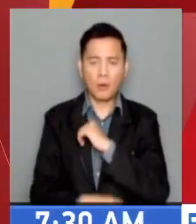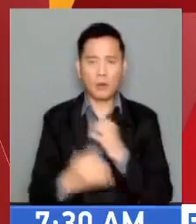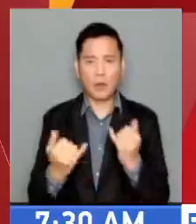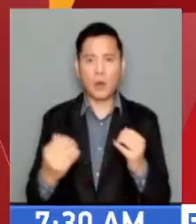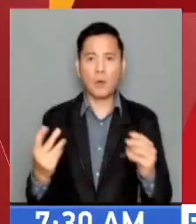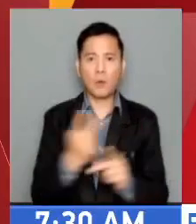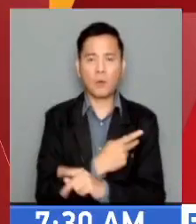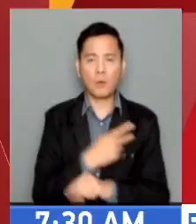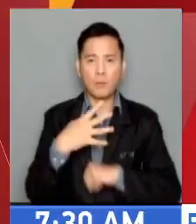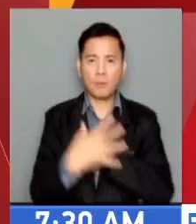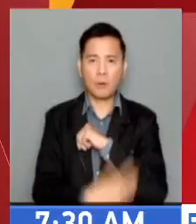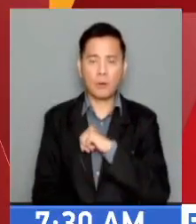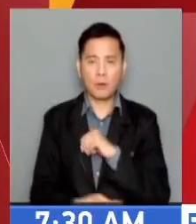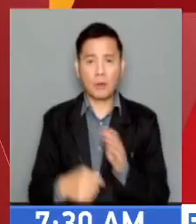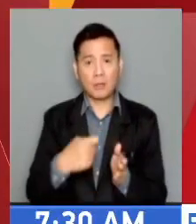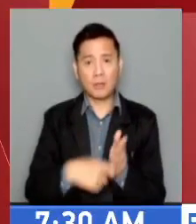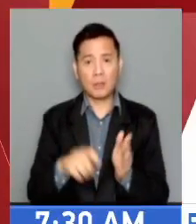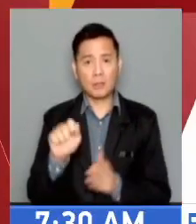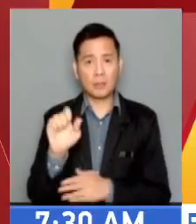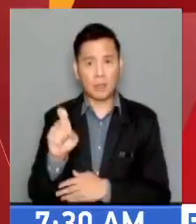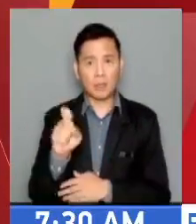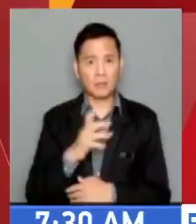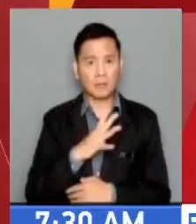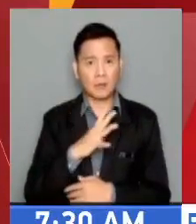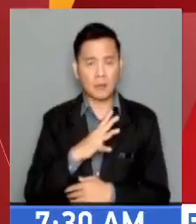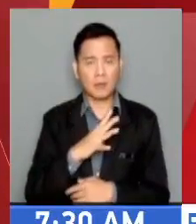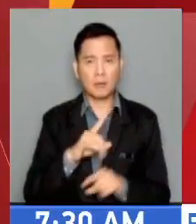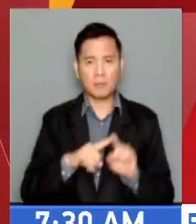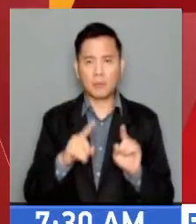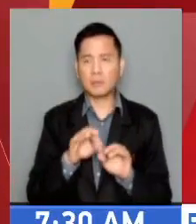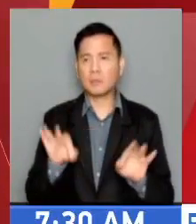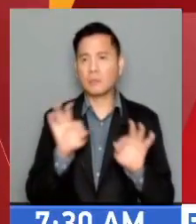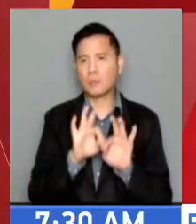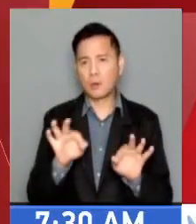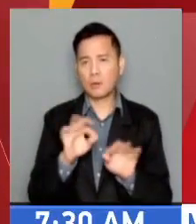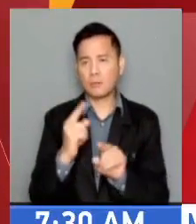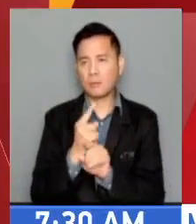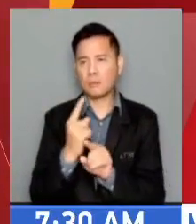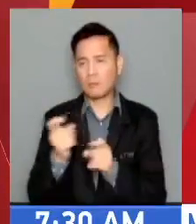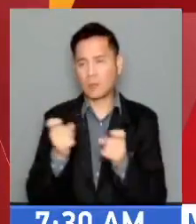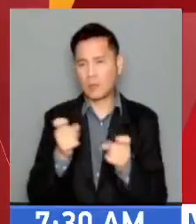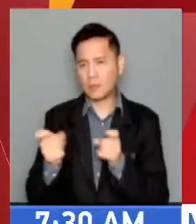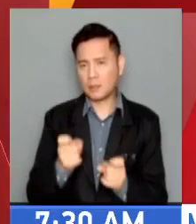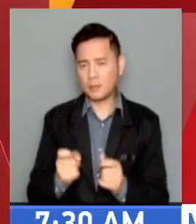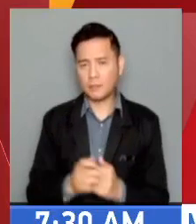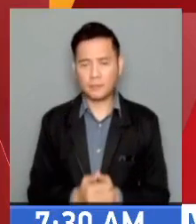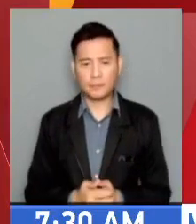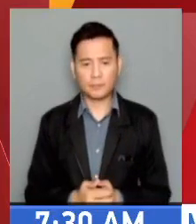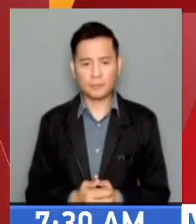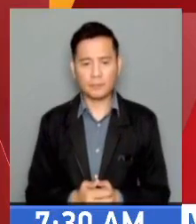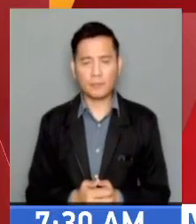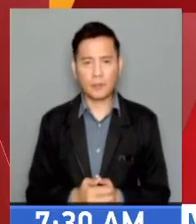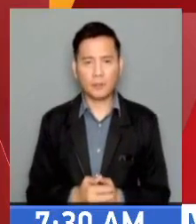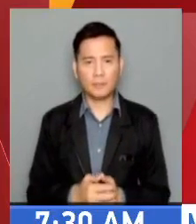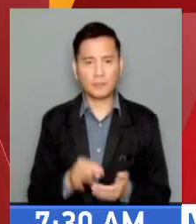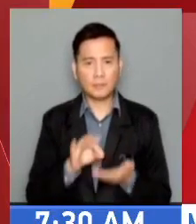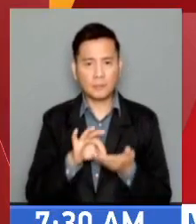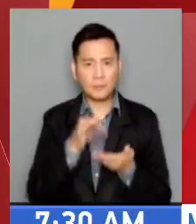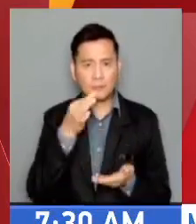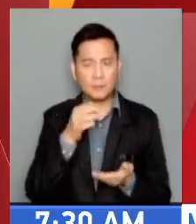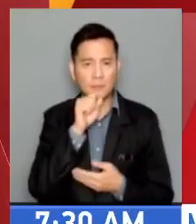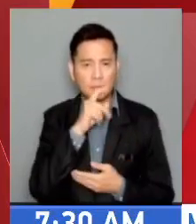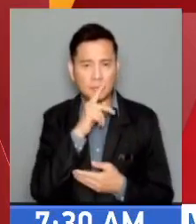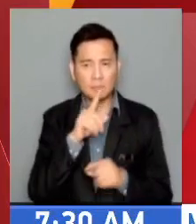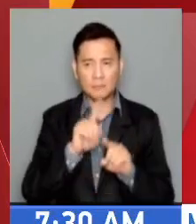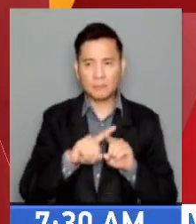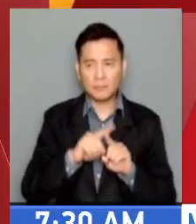kung napupunta lang to sa maganda. Sa isa pang sari-sari store, bida raw talaga ang soft drinks at junk foods kapag merienda. Umaabot nga raw sa 5